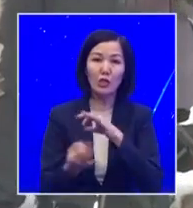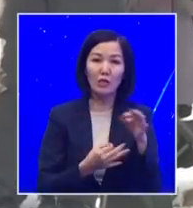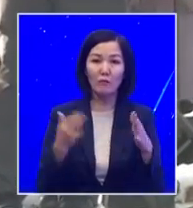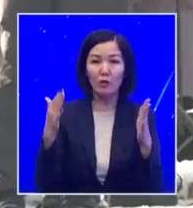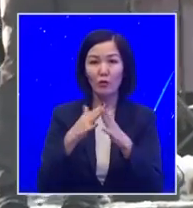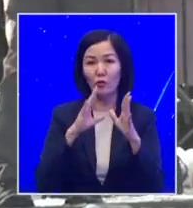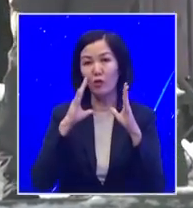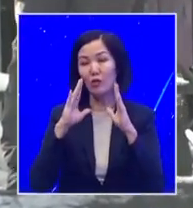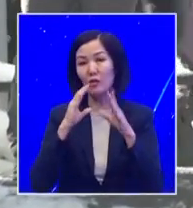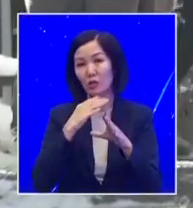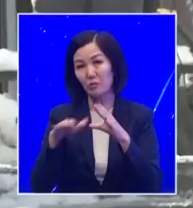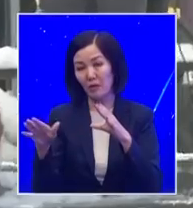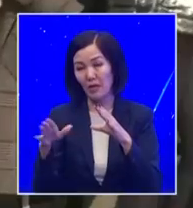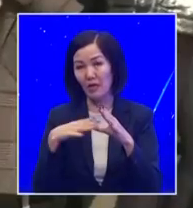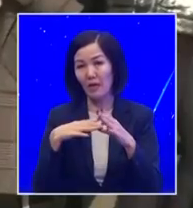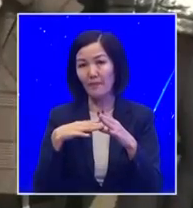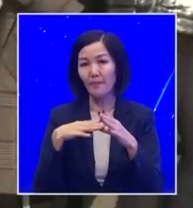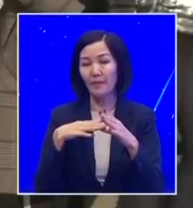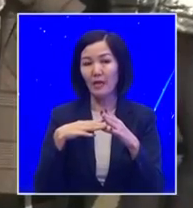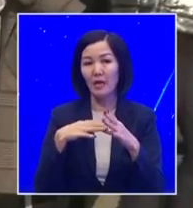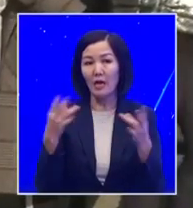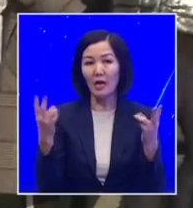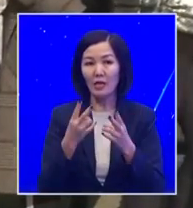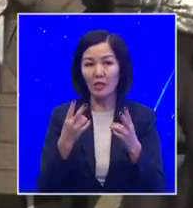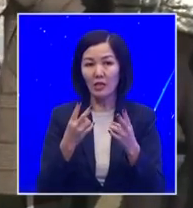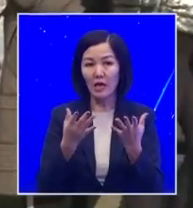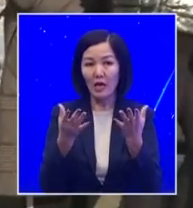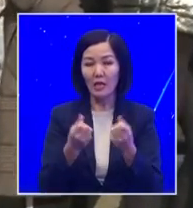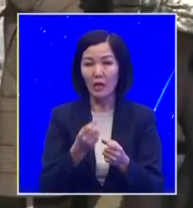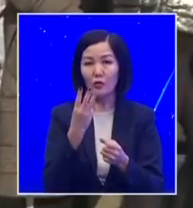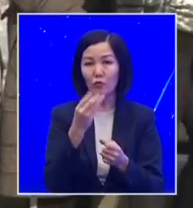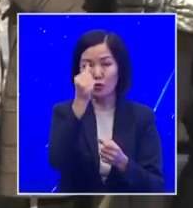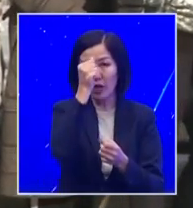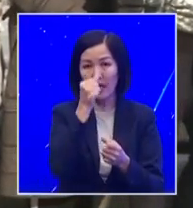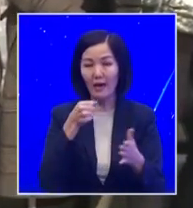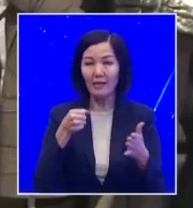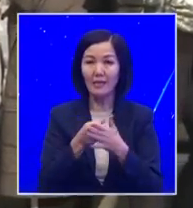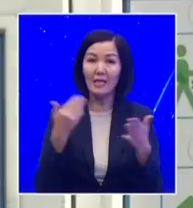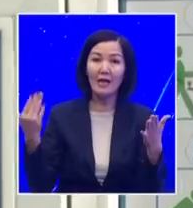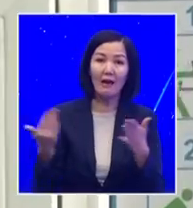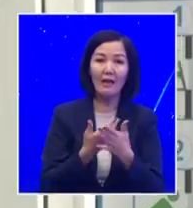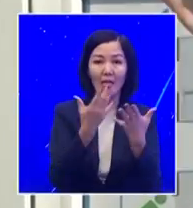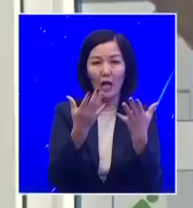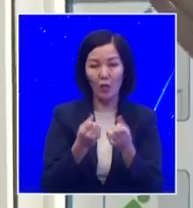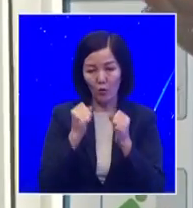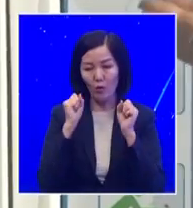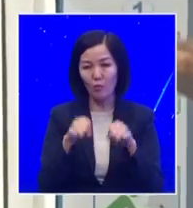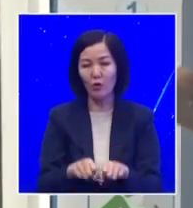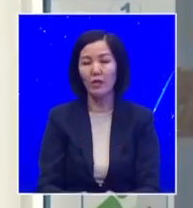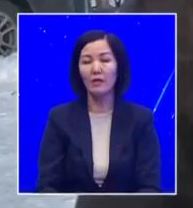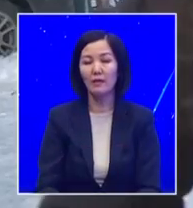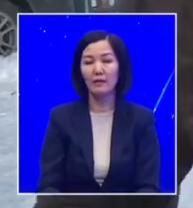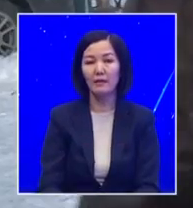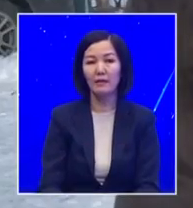жібереді. Ал сандықшадан тиісті мәліметтерді алып қайтқан анасы 3 айға дейін нәрестесін қайта бауырына басуға мүмкіндігі